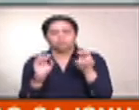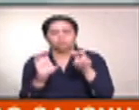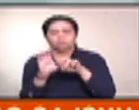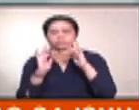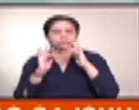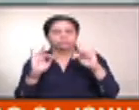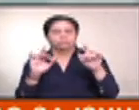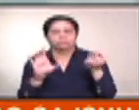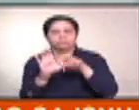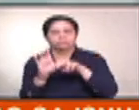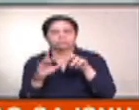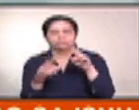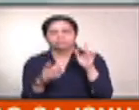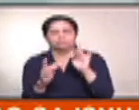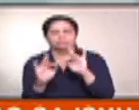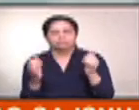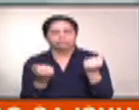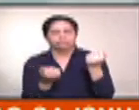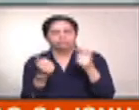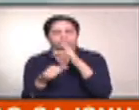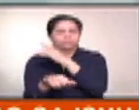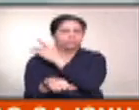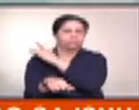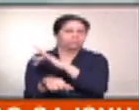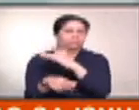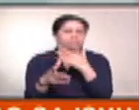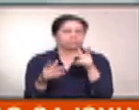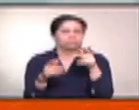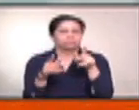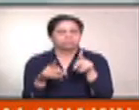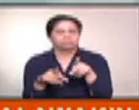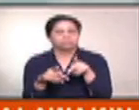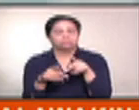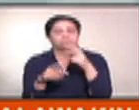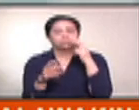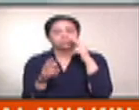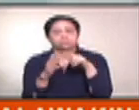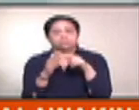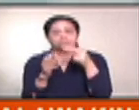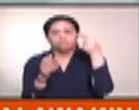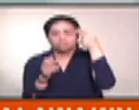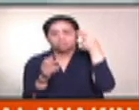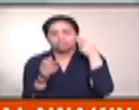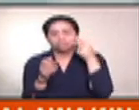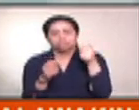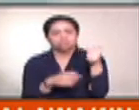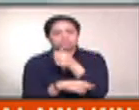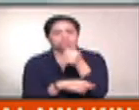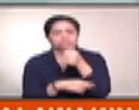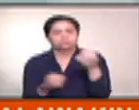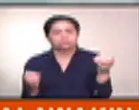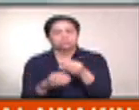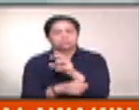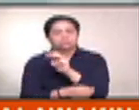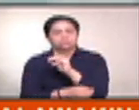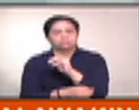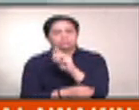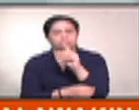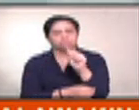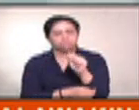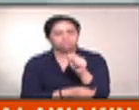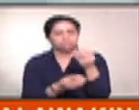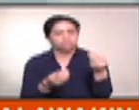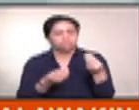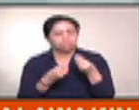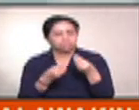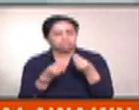pasahero, wala hong laman yung coaster na yon. Okay. Nung po namin, sir, yung head po ng transport office ng MMDA, ang